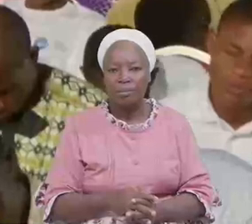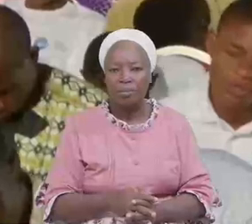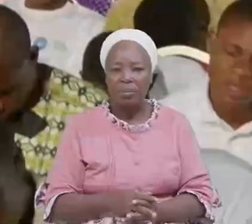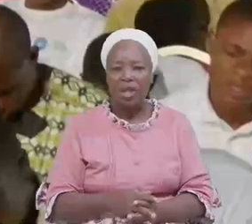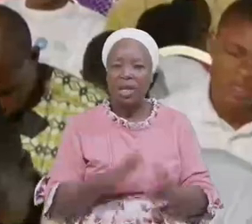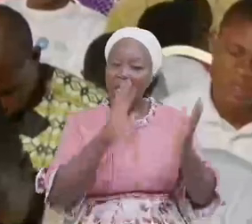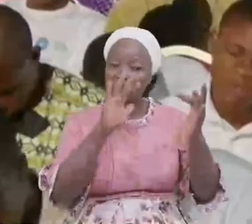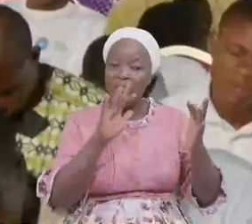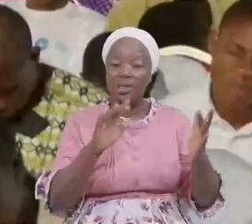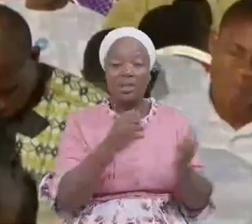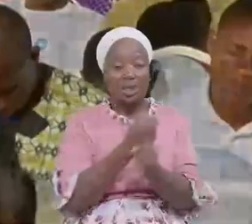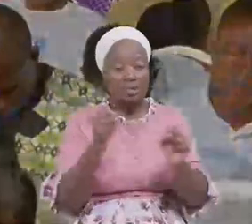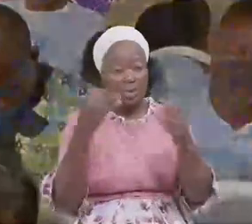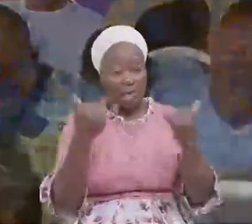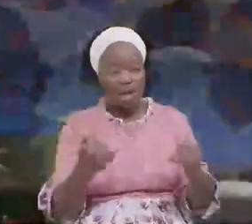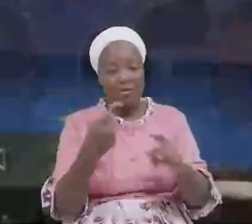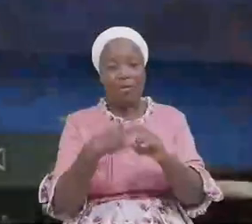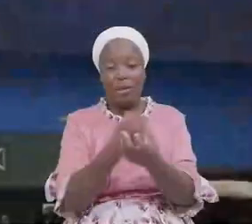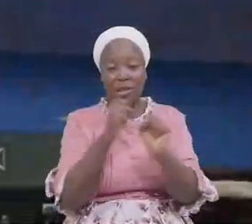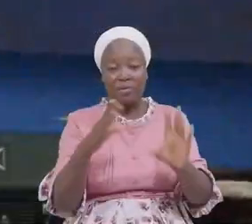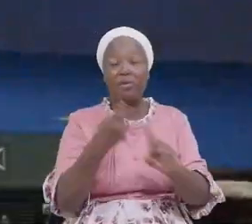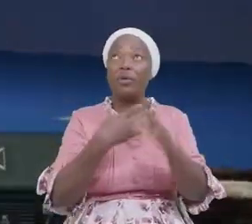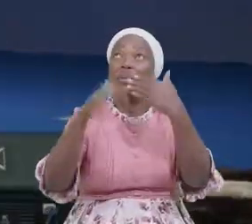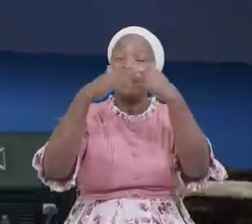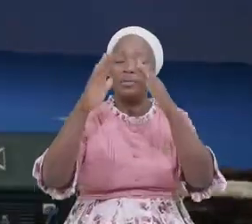Si tu espères ce salut de la part du Seigneur venant du ciel,